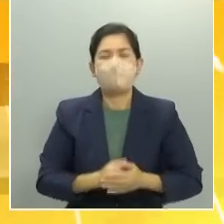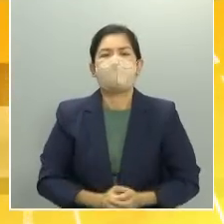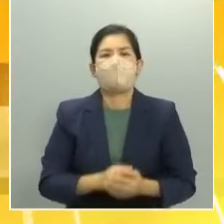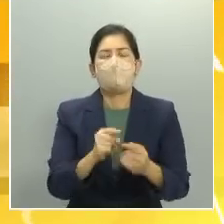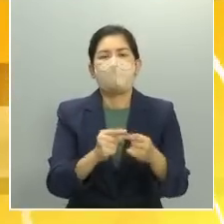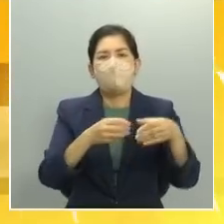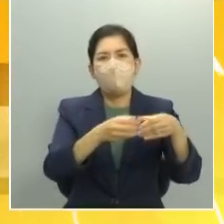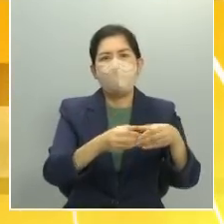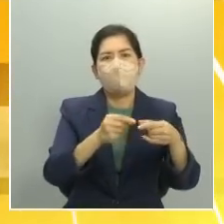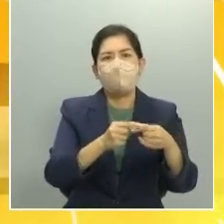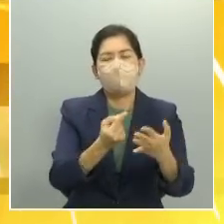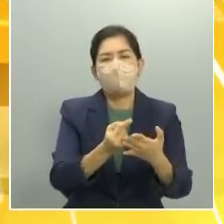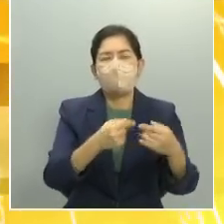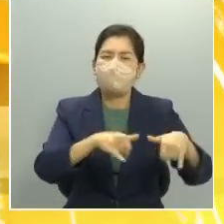า